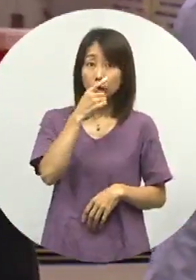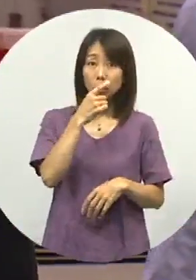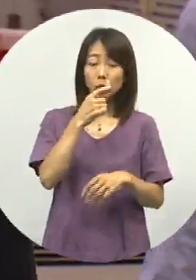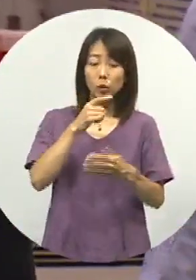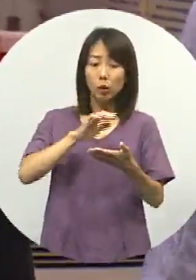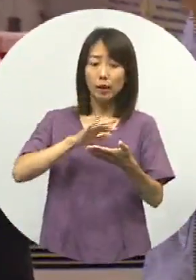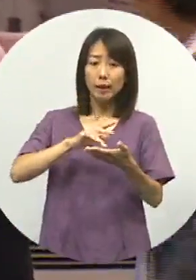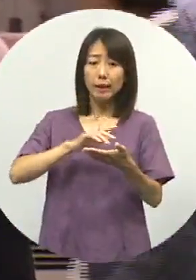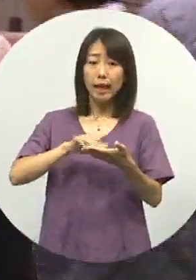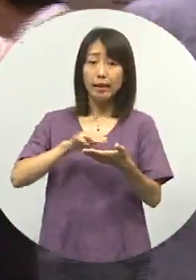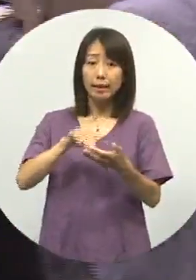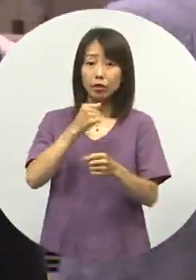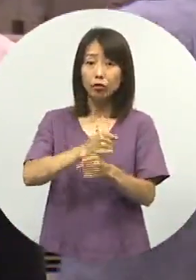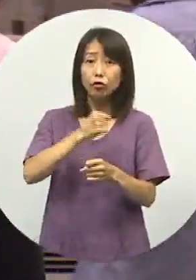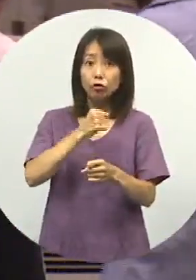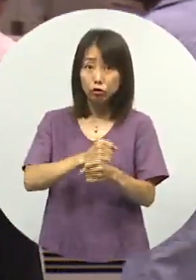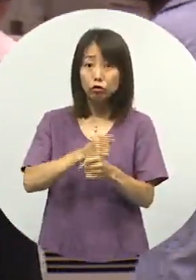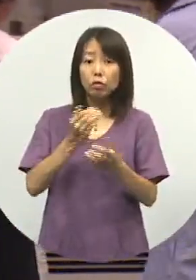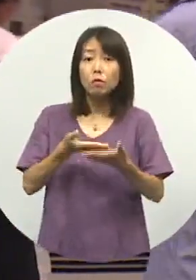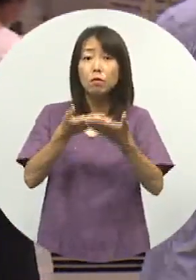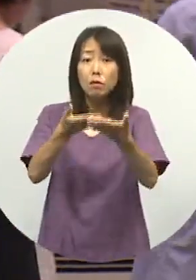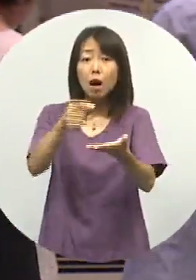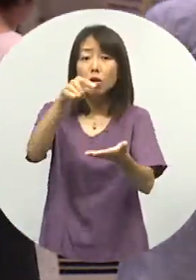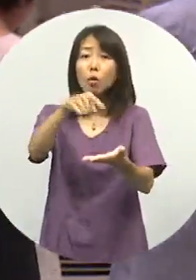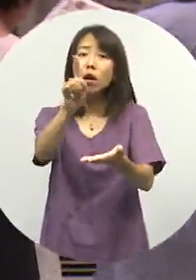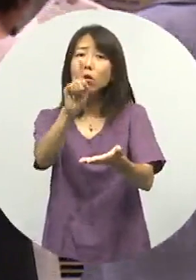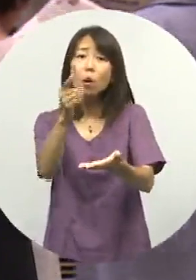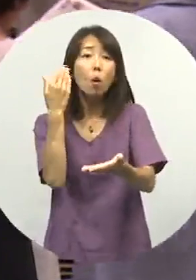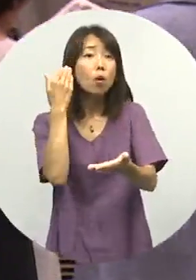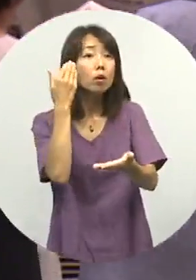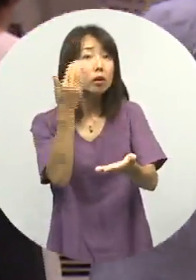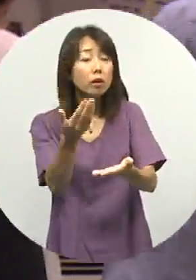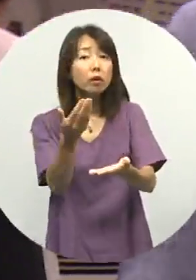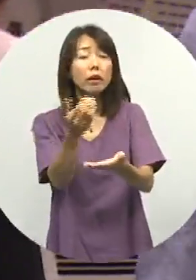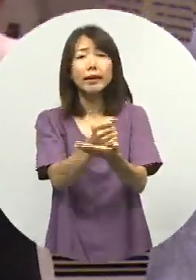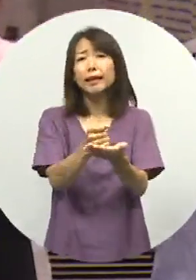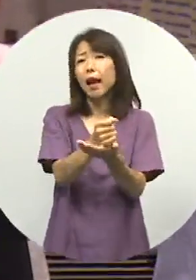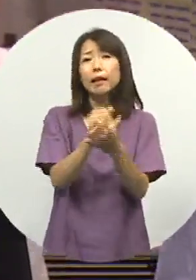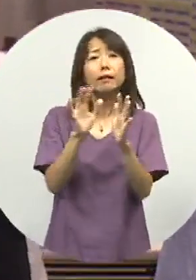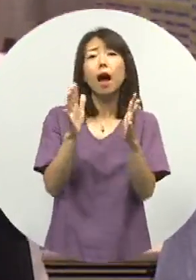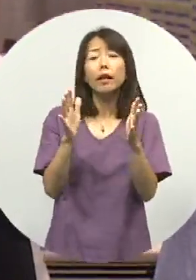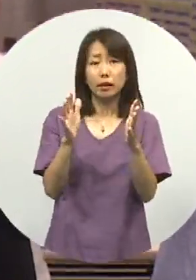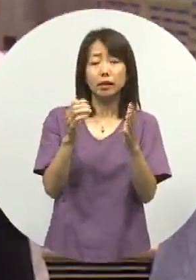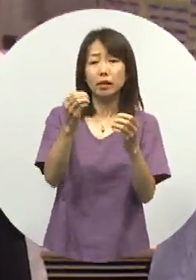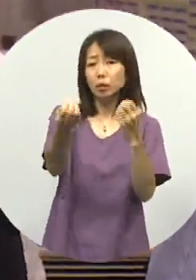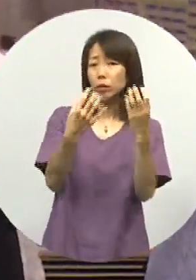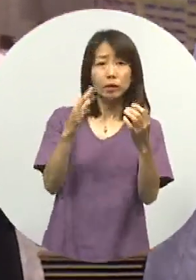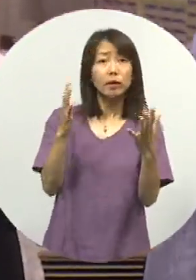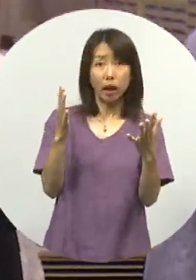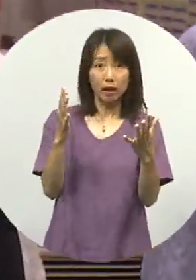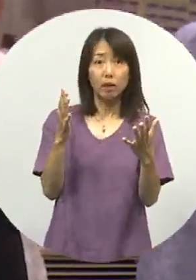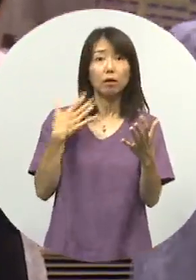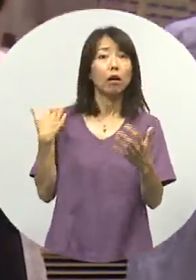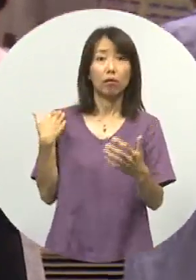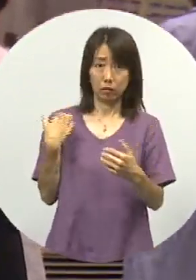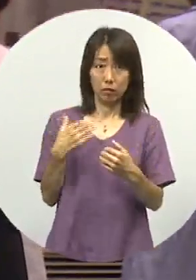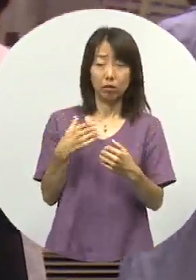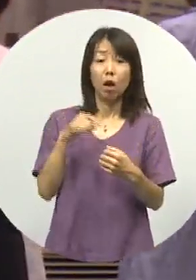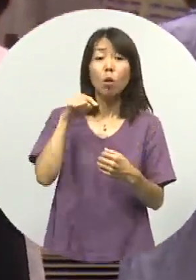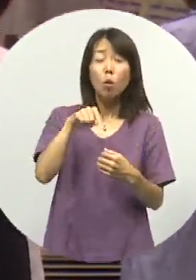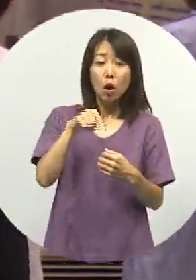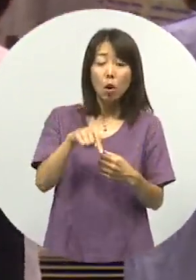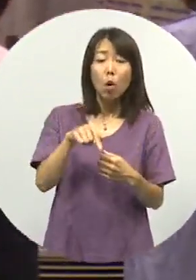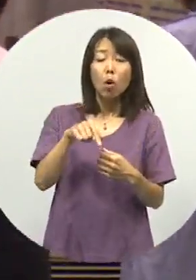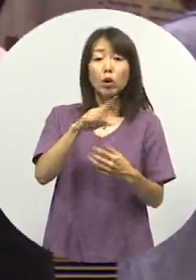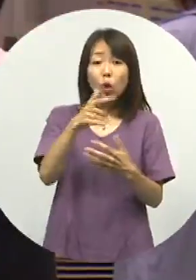ものをどういうふうにしてほしいっていうお話はあまり聞く機会が僕らはないので、その話を本当にざっくばらんに言っていただけるっていうの